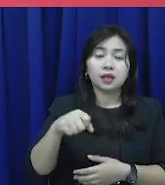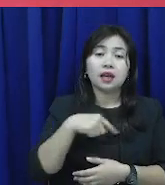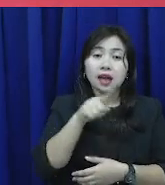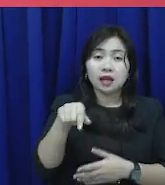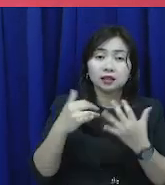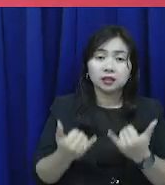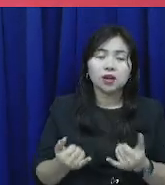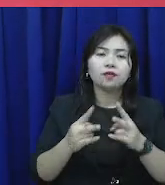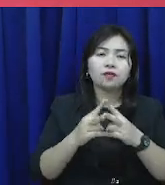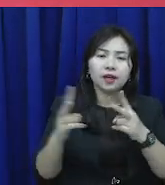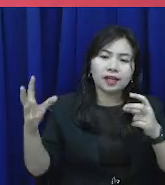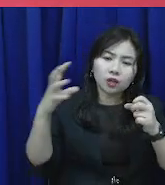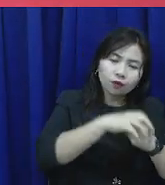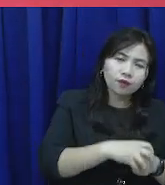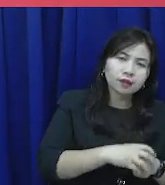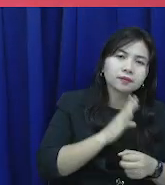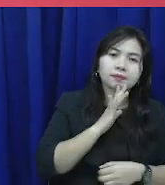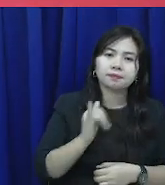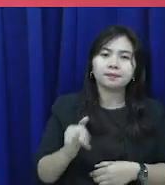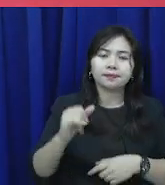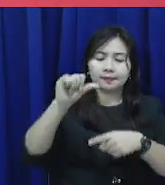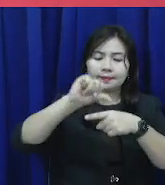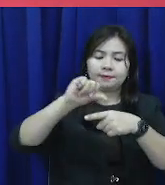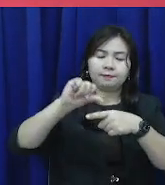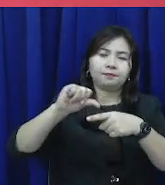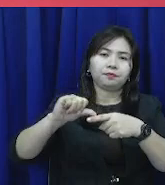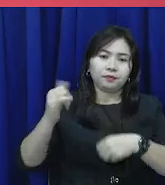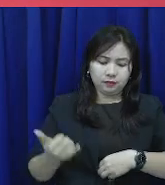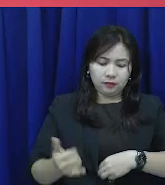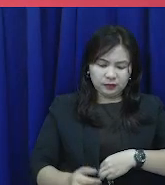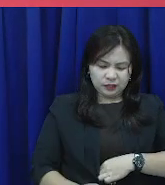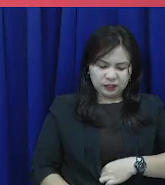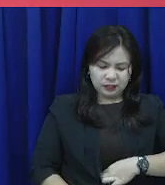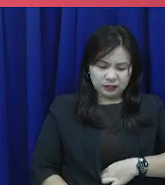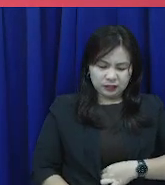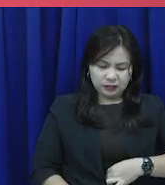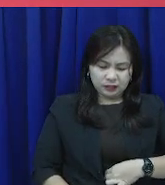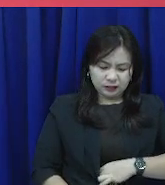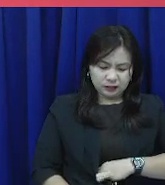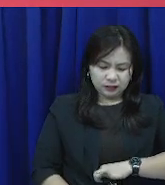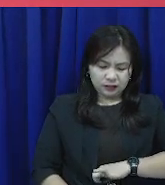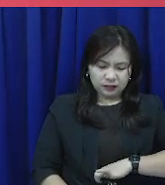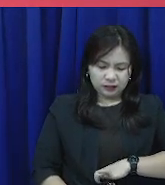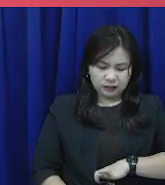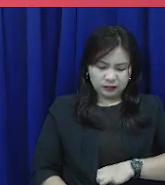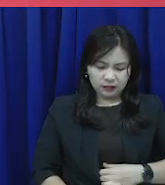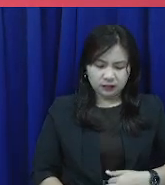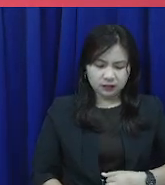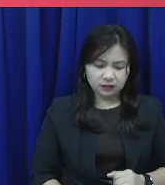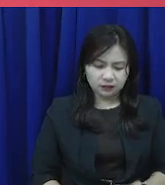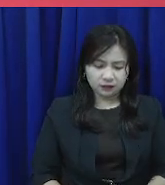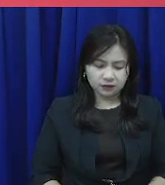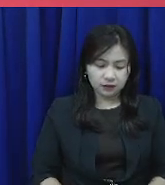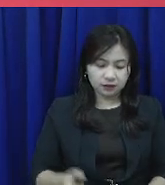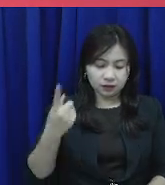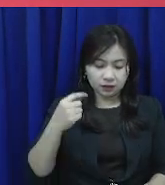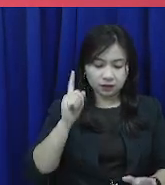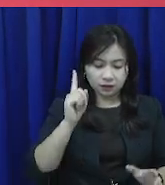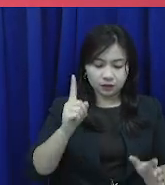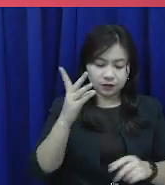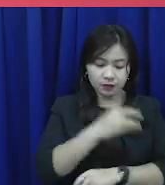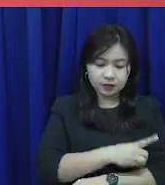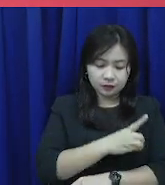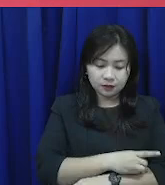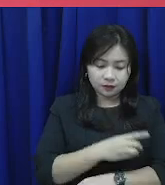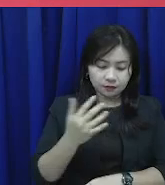ng seed tad na tayo ng Seed the whole day ilang seed ang tinatanggap natin Umaga pa